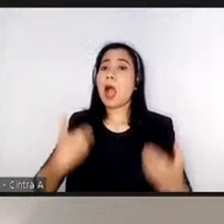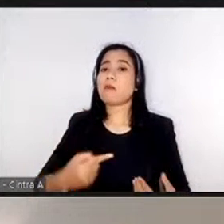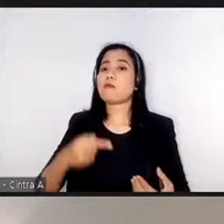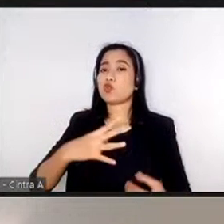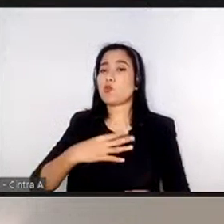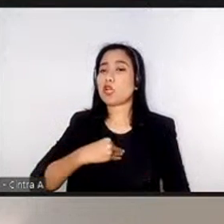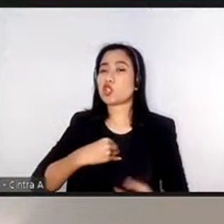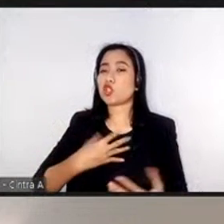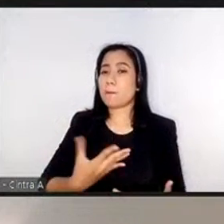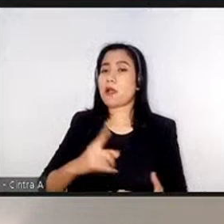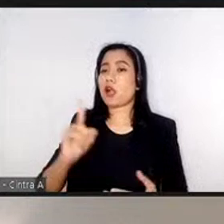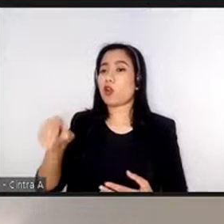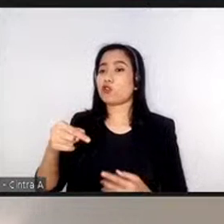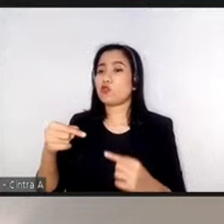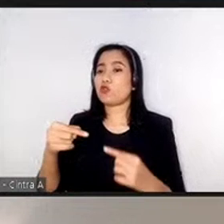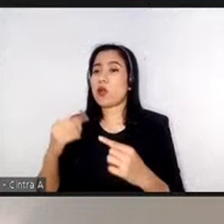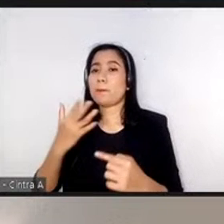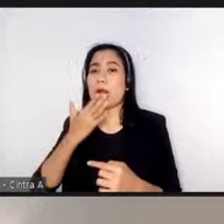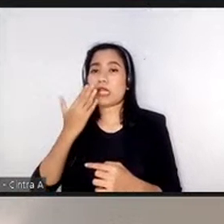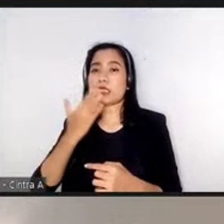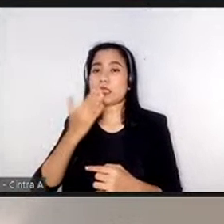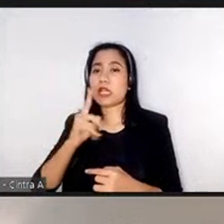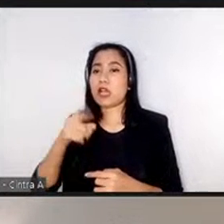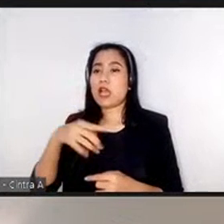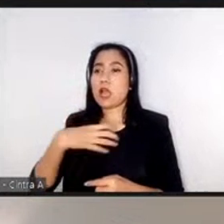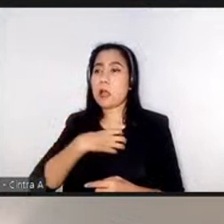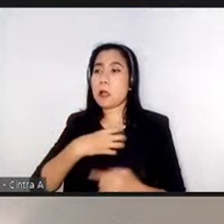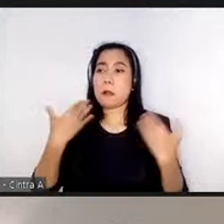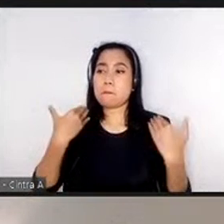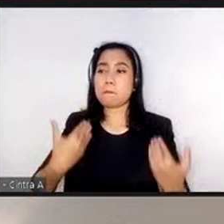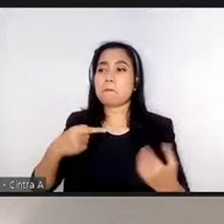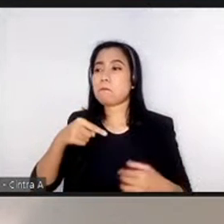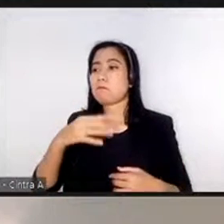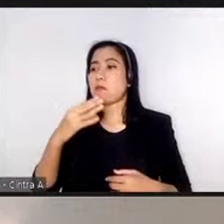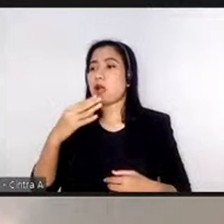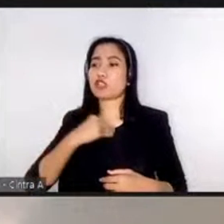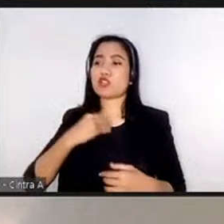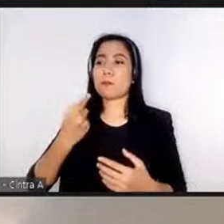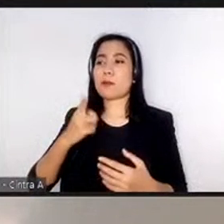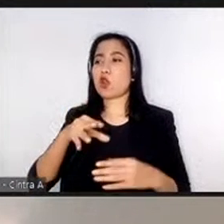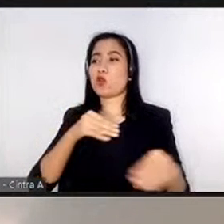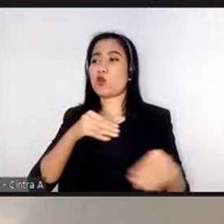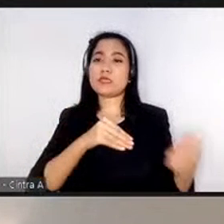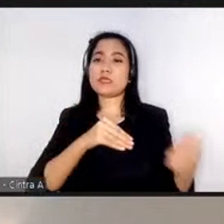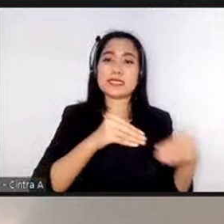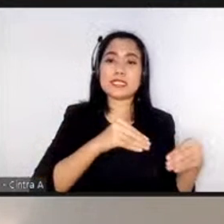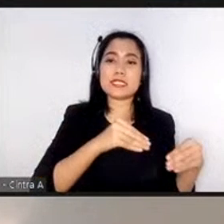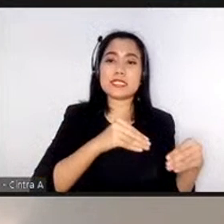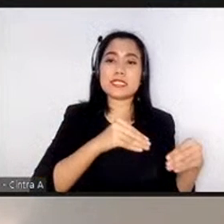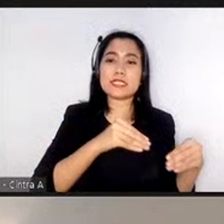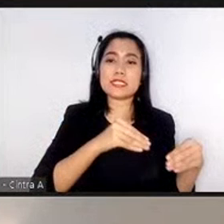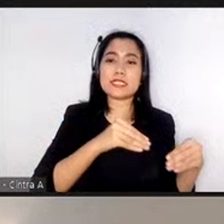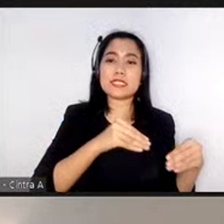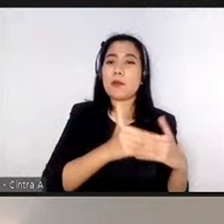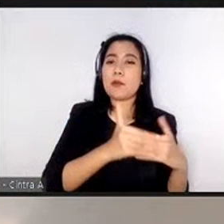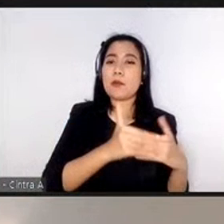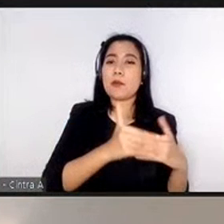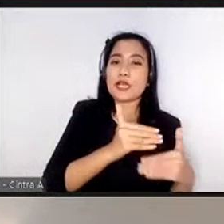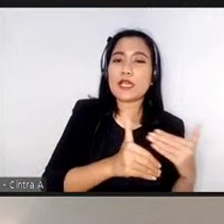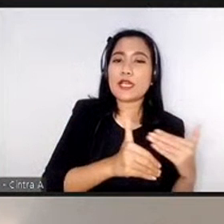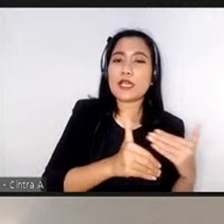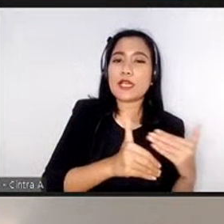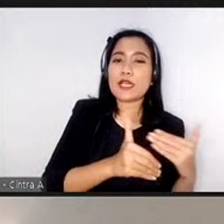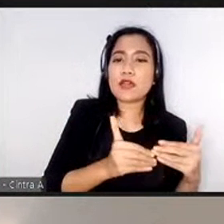sektor perperasaan gitu HAM itu maksudnya apa gitu di di di bisnis-bisnis lokal kayak penggilingan segala macam karena eh justru di